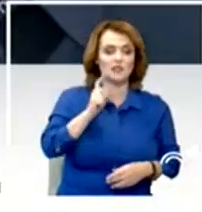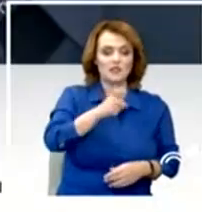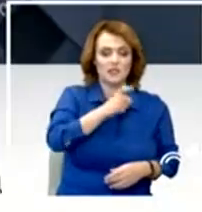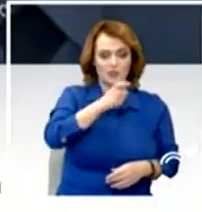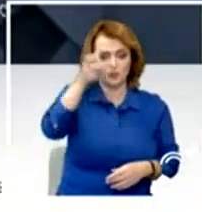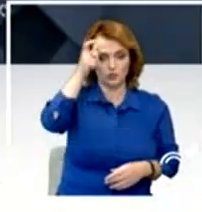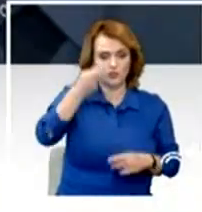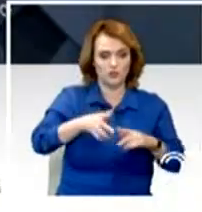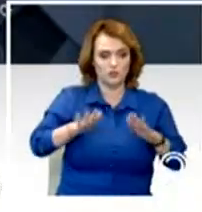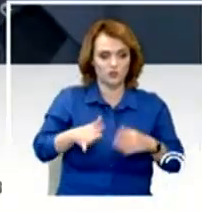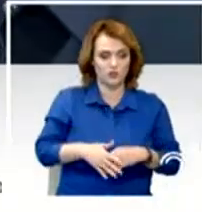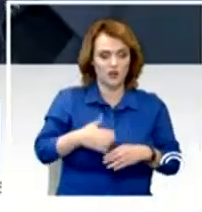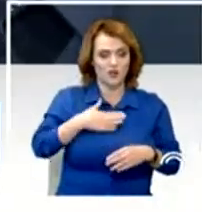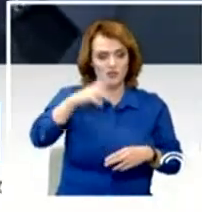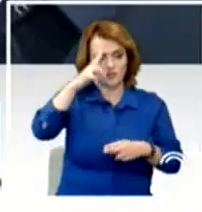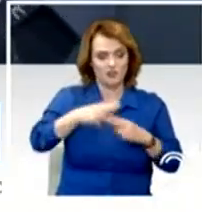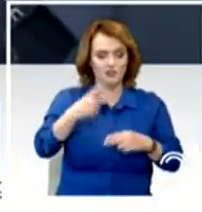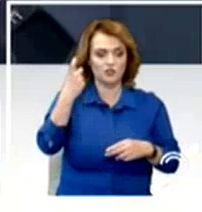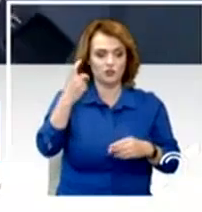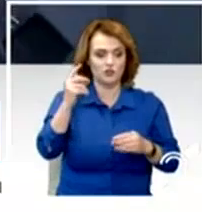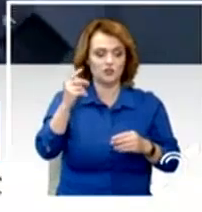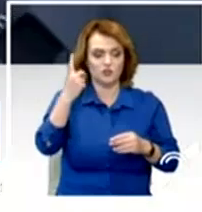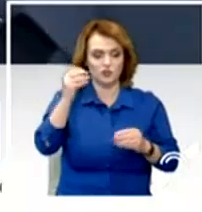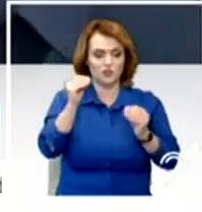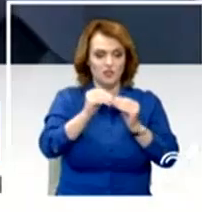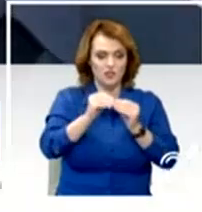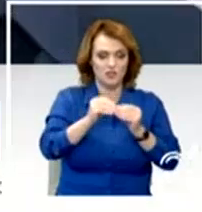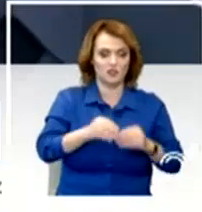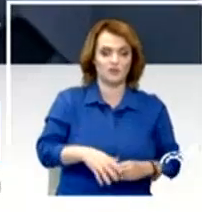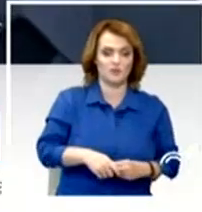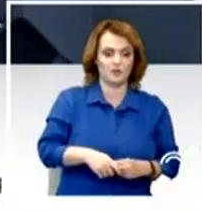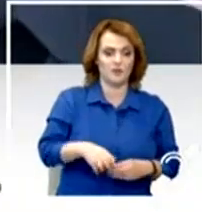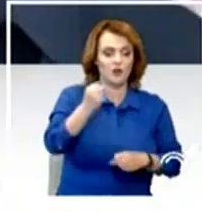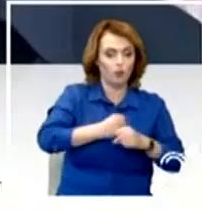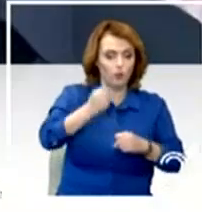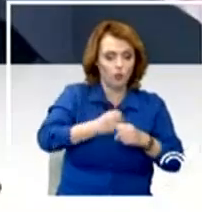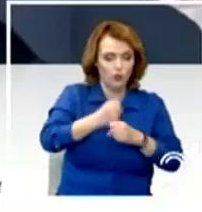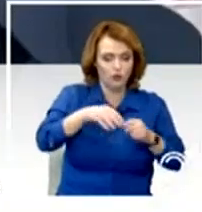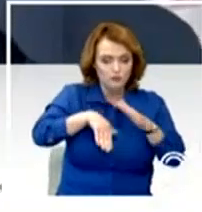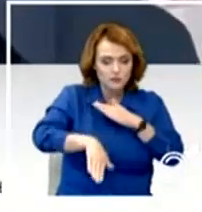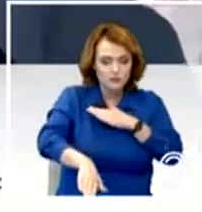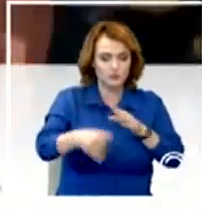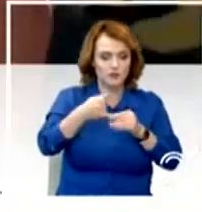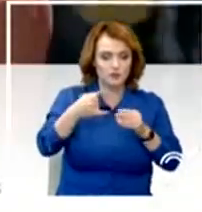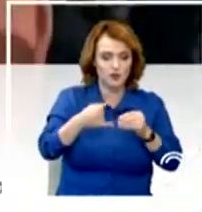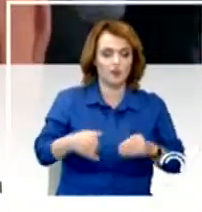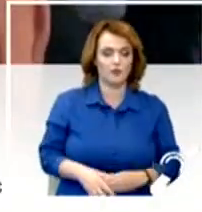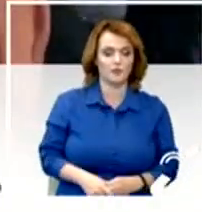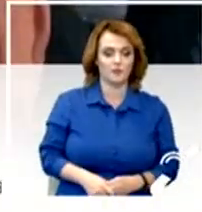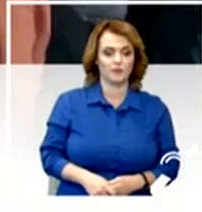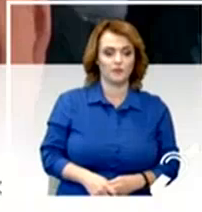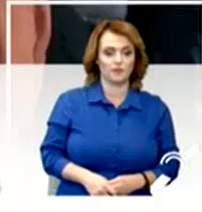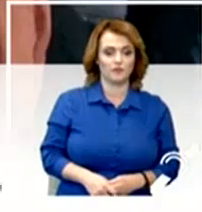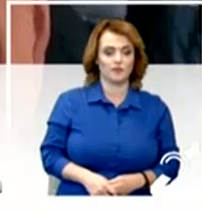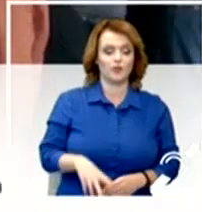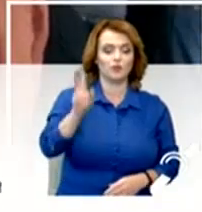110 kişi kardeşimiz orada çalışıyor idi. ve bunların bir kısmı kendisi